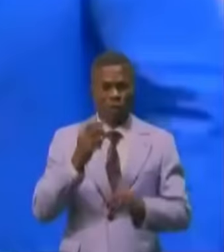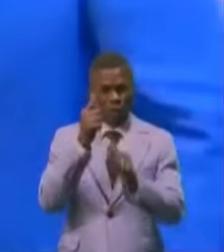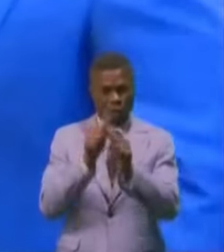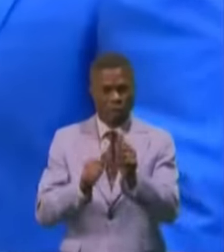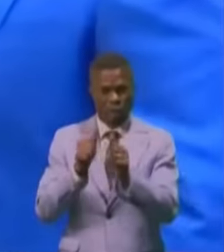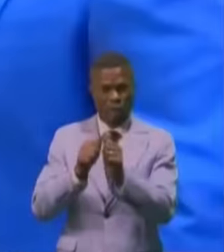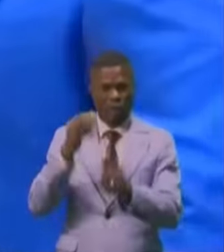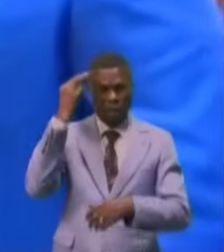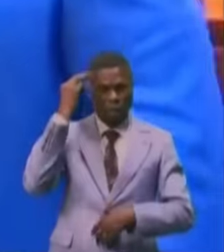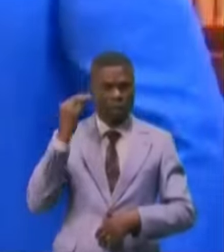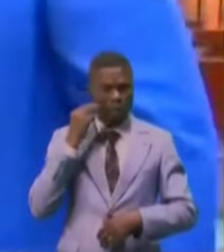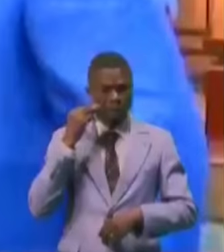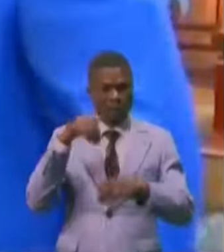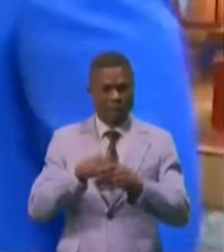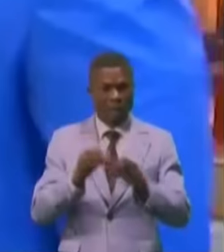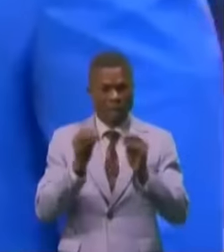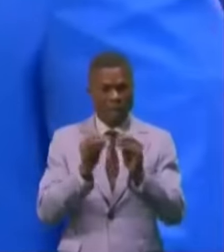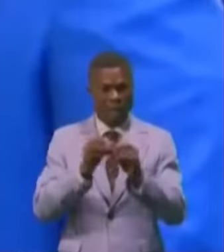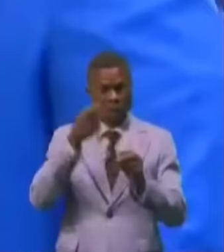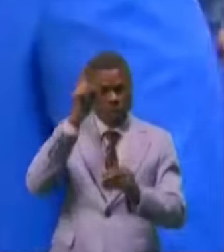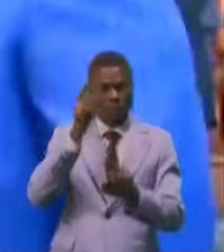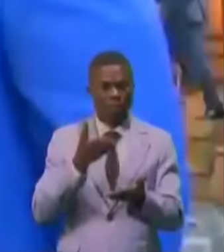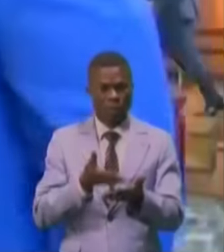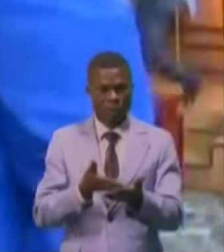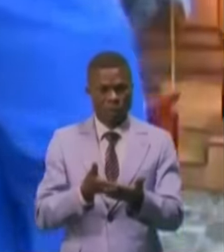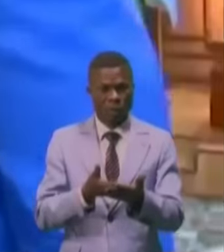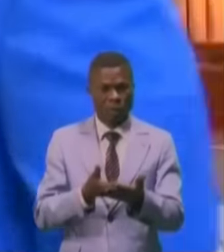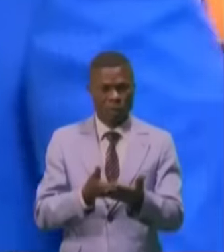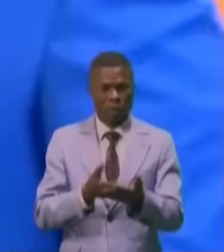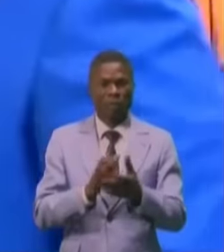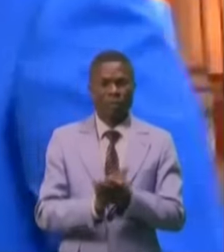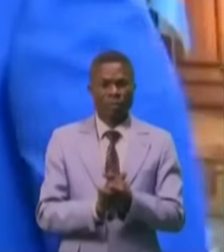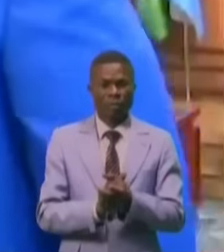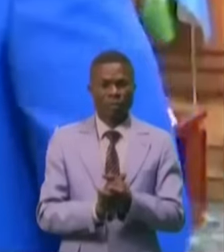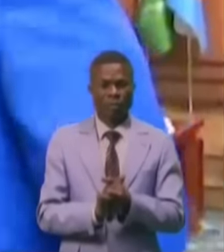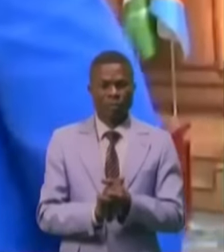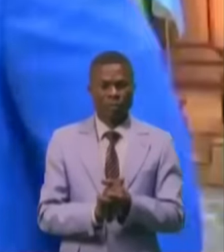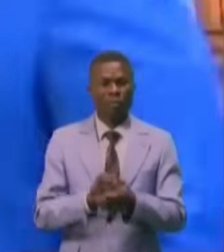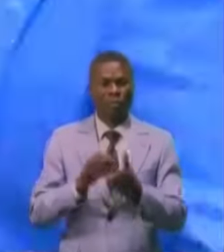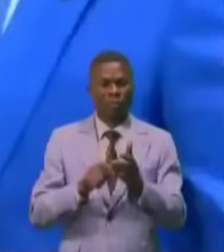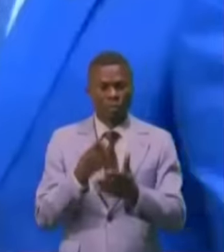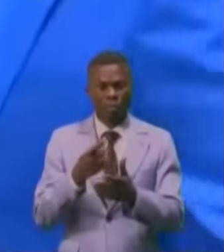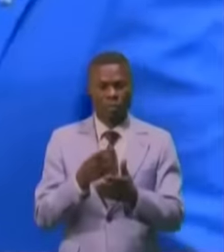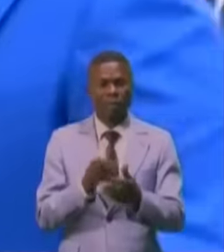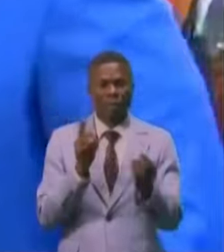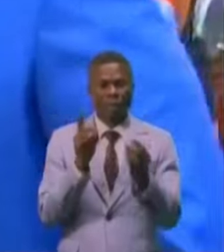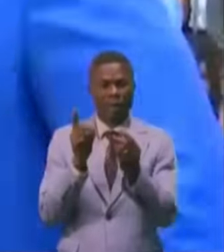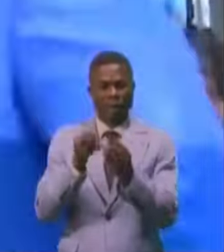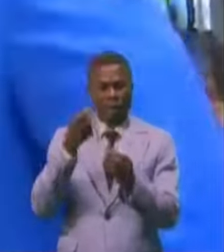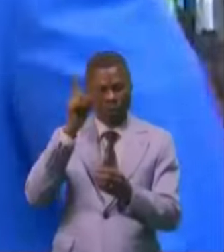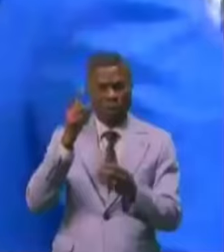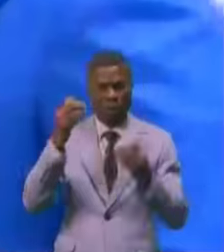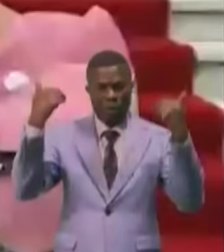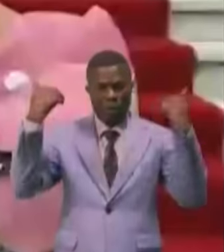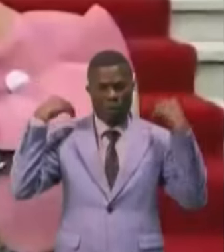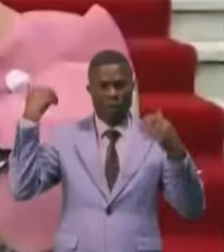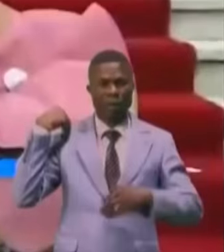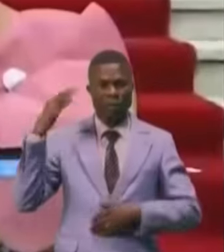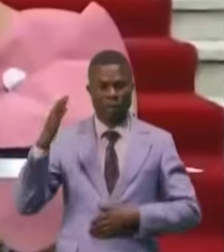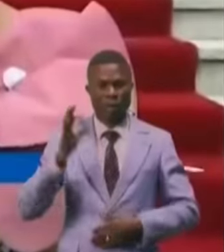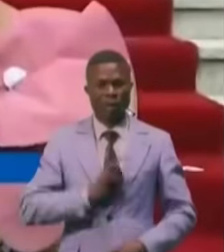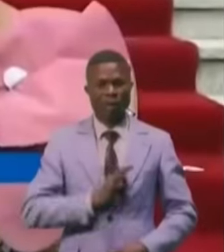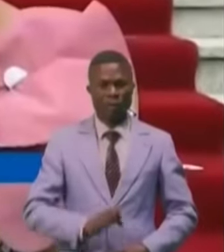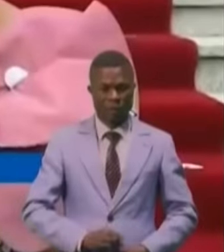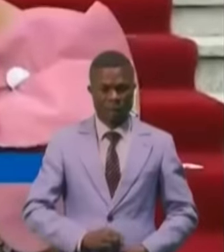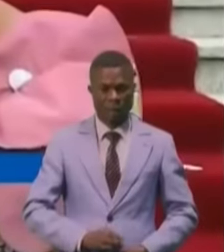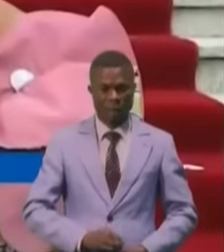avons, au cours de cette réunion, eu une première prise de contact. Le chef de l'État, à cette